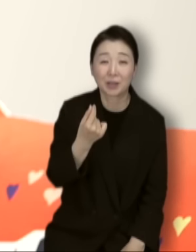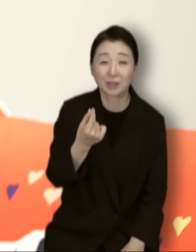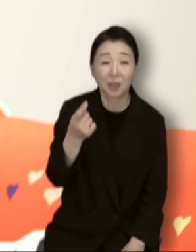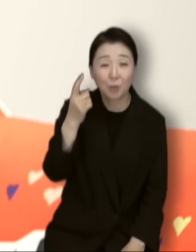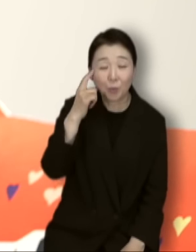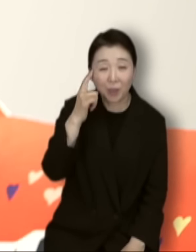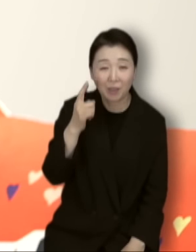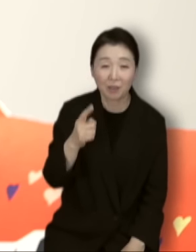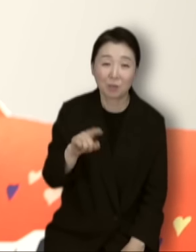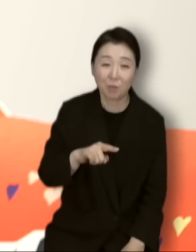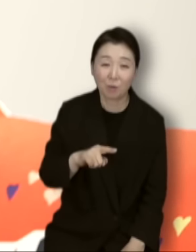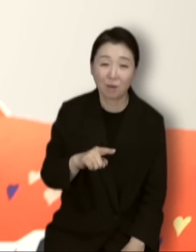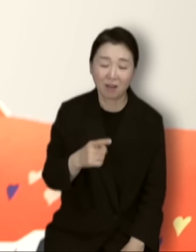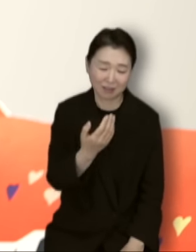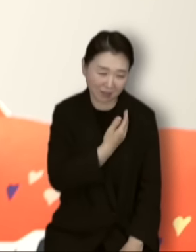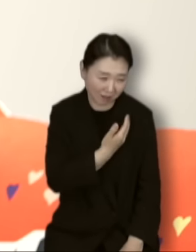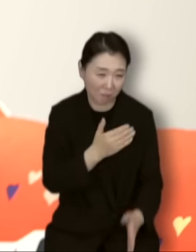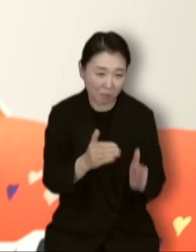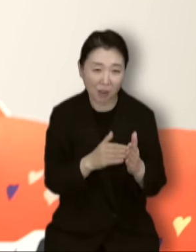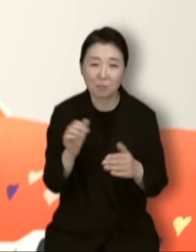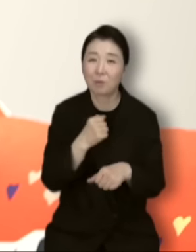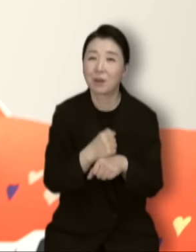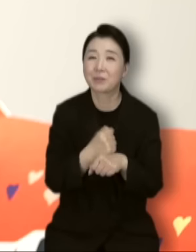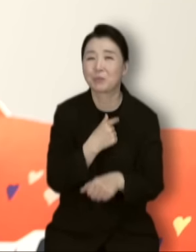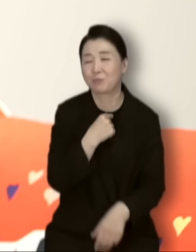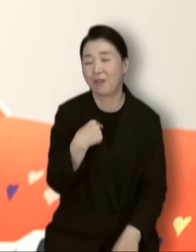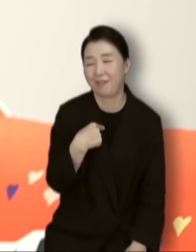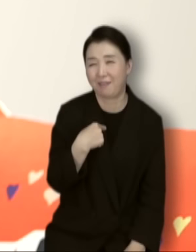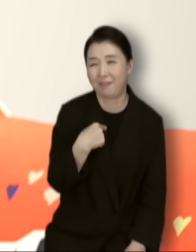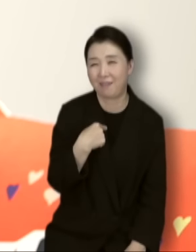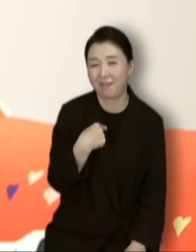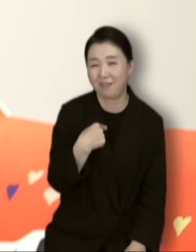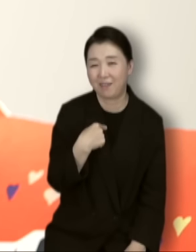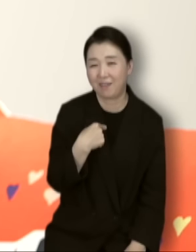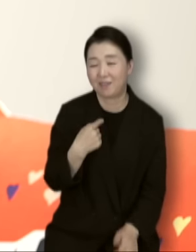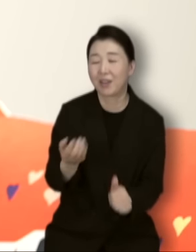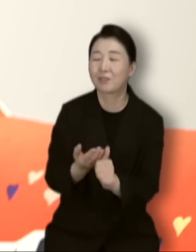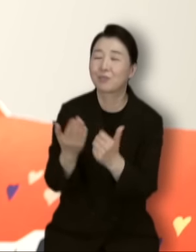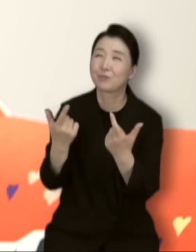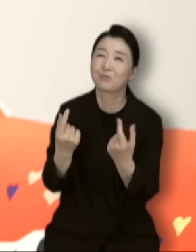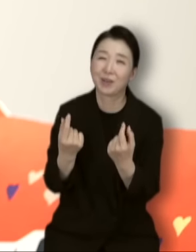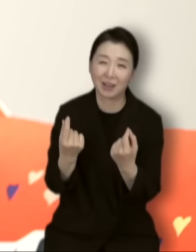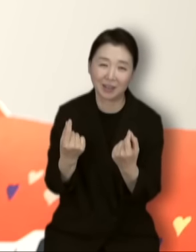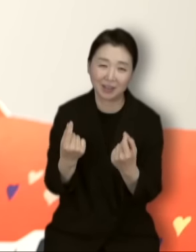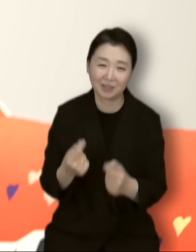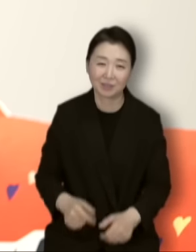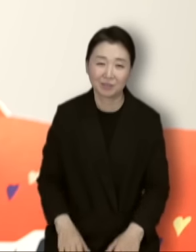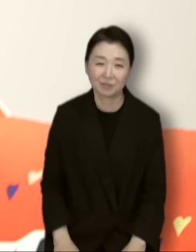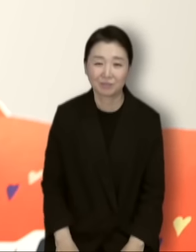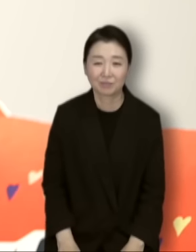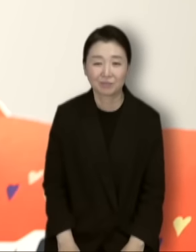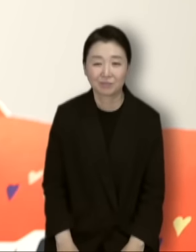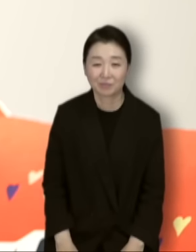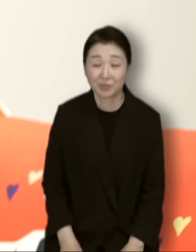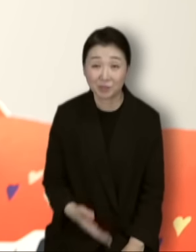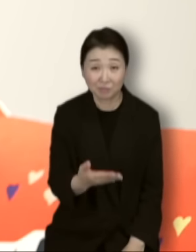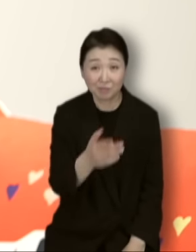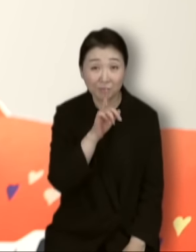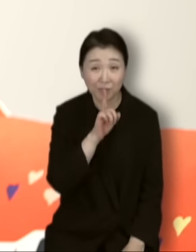자꾸자꾸 자꾸 어 단련해 가지고 뭔가 이렇게 저를 퓨어하게 만들고 싶으신가 봐요 힘듭니다